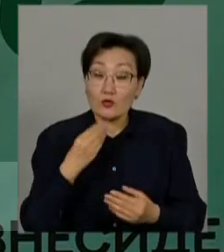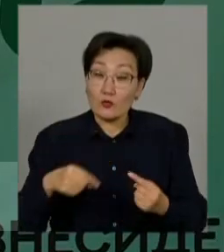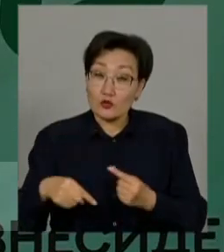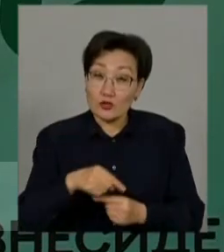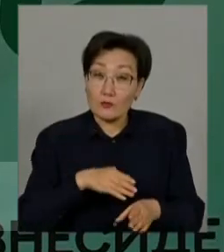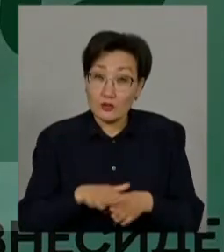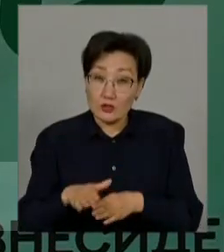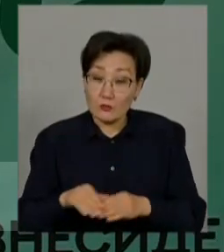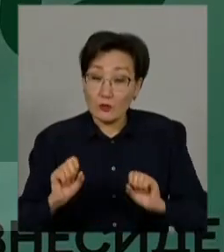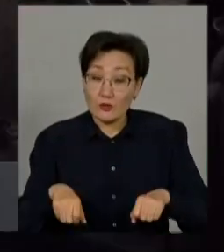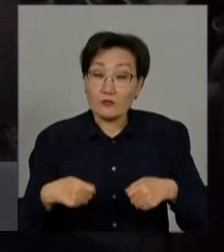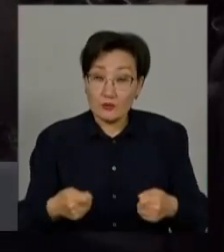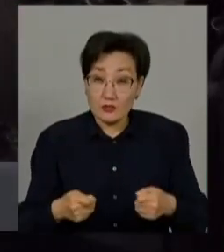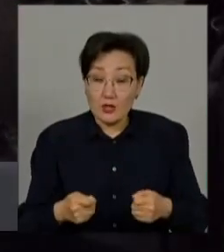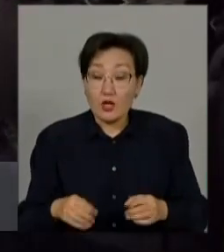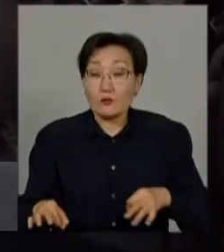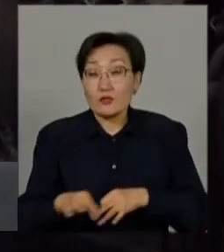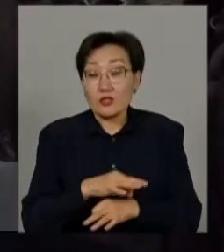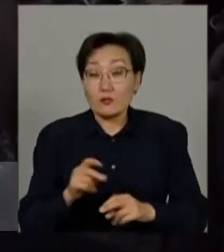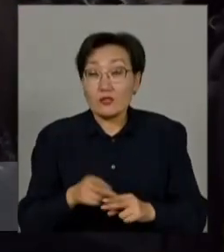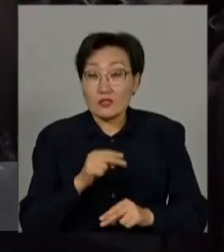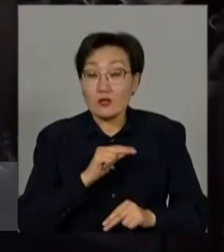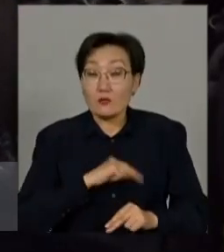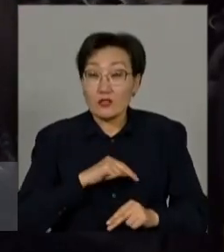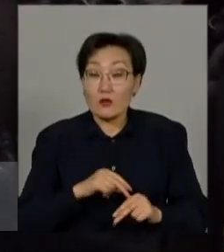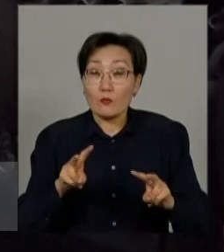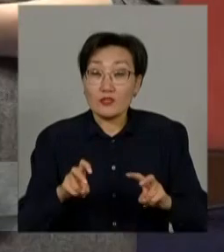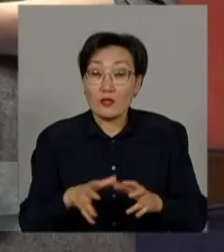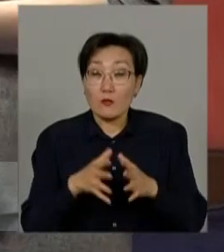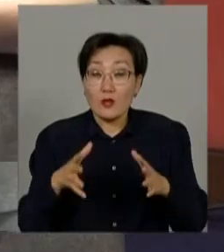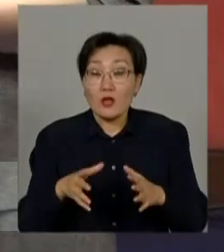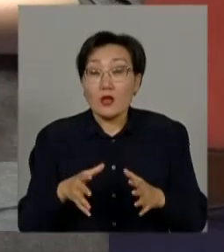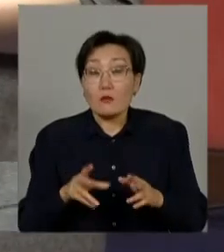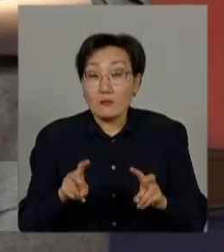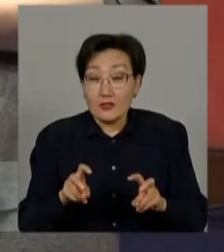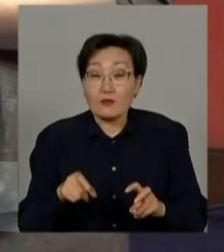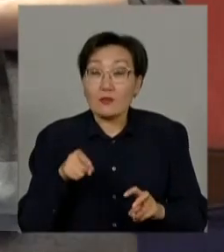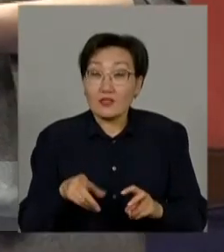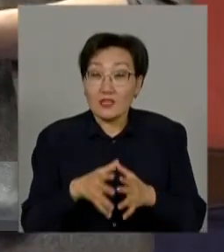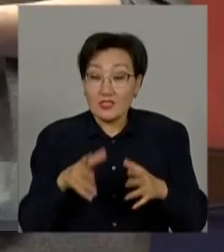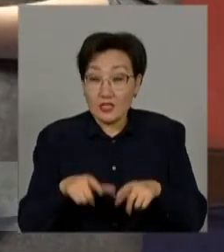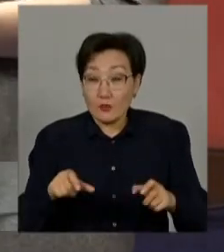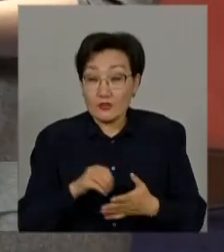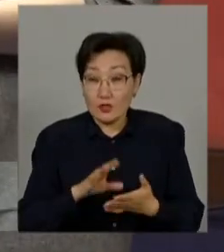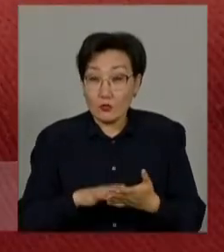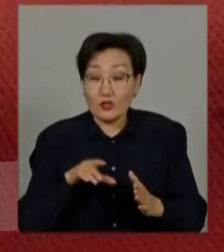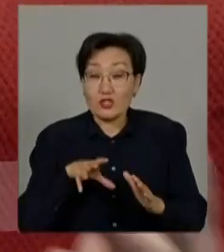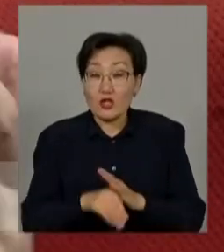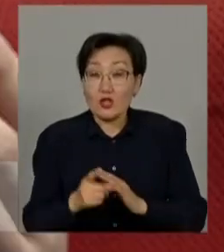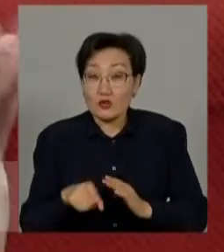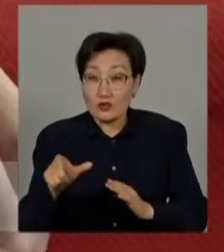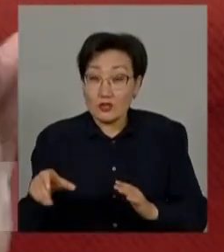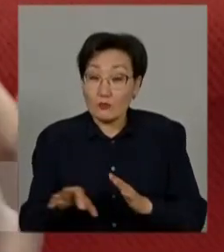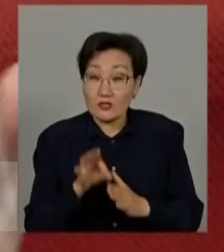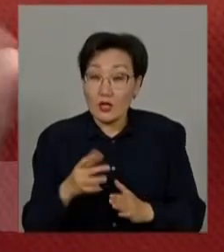іске асыруына мүмкіндік бермек. Жобаға жұмыссыз мәртебесі бар 1000-нан астам адам тіркелген. Олардың ішінен 100-і іріктеліп, 5 күн